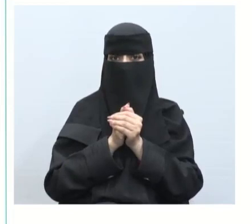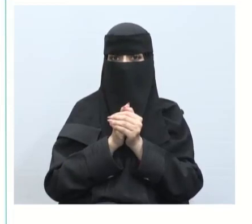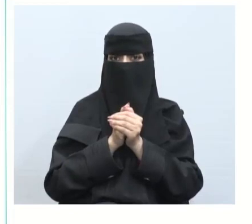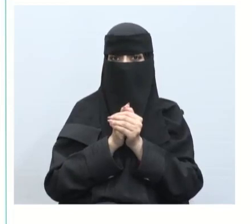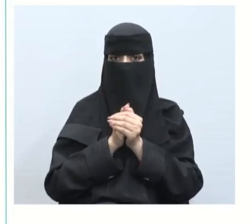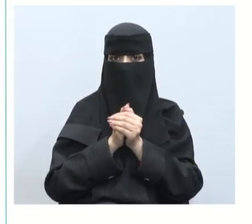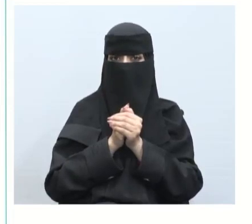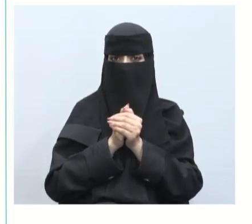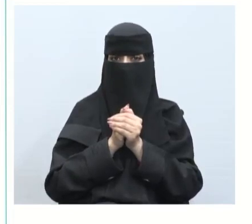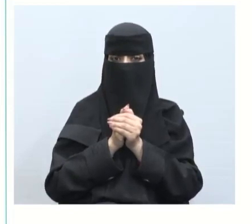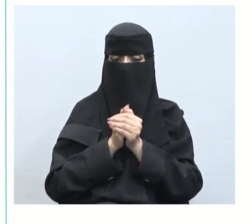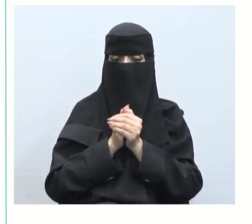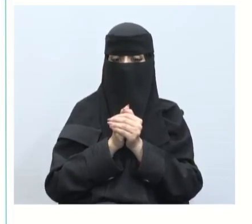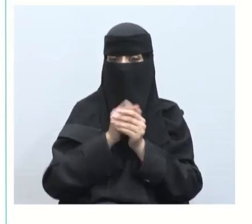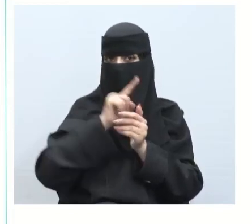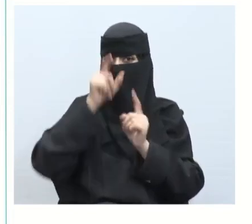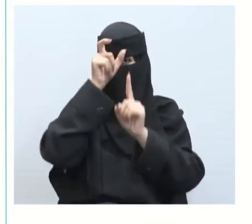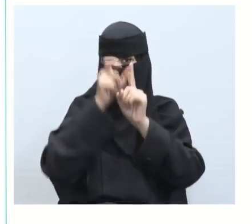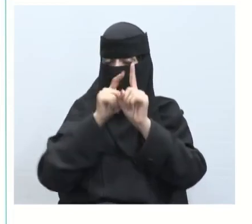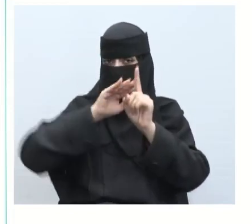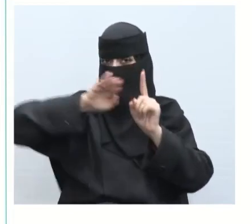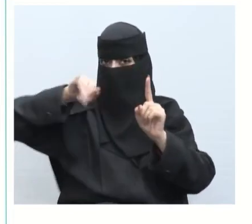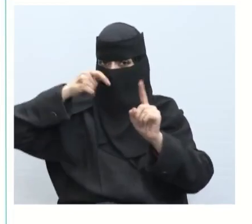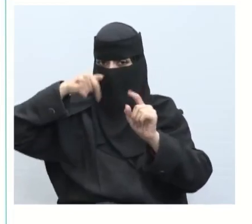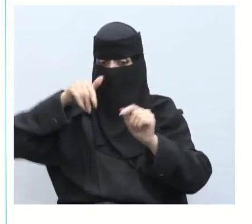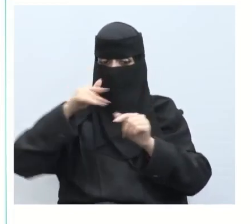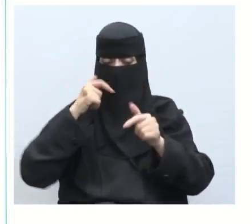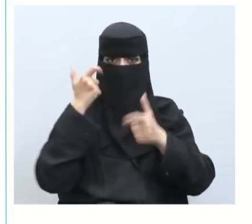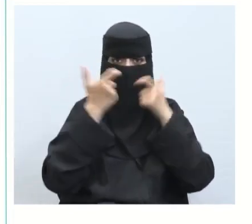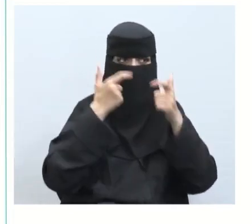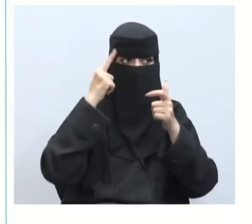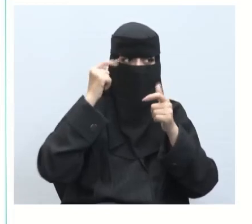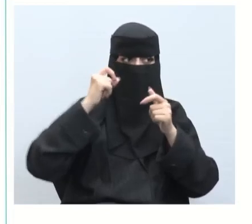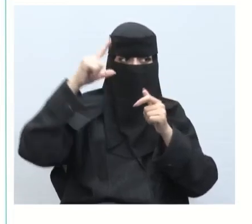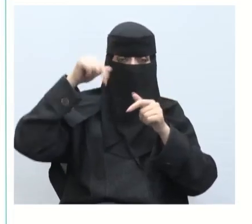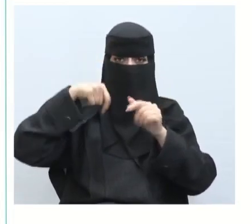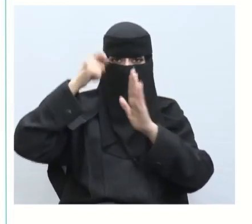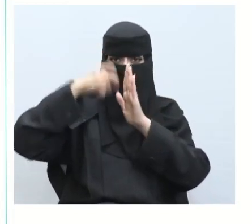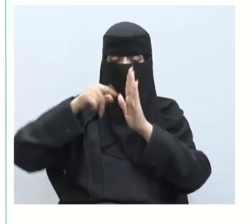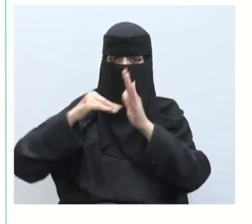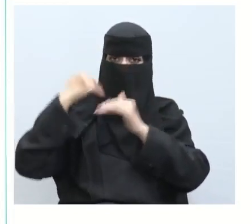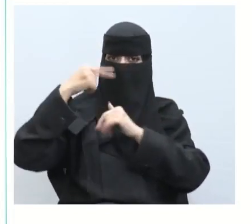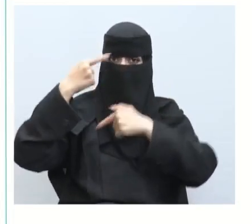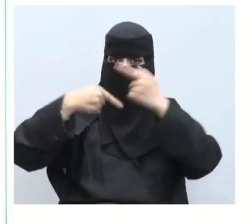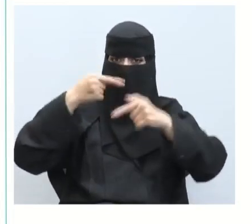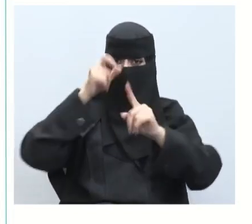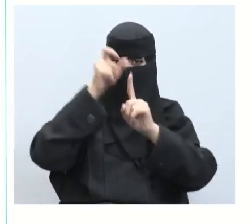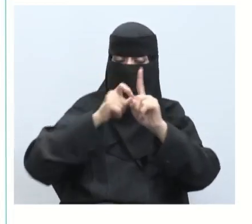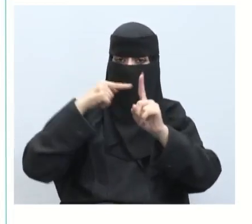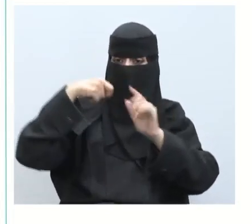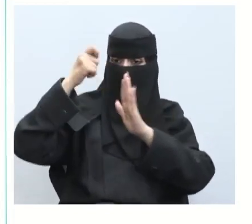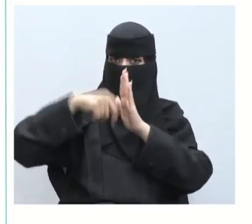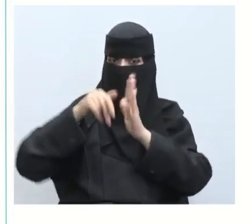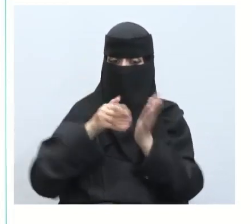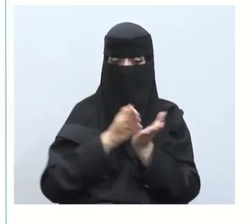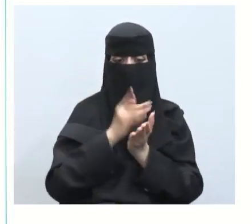لديهم لا يكون لديهم تحيز في قراراتهم وانما لديهم رشد ولديهم قرارات رشيده يتابعون قرار يكون بشكل